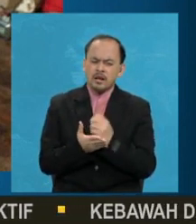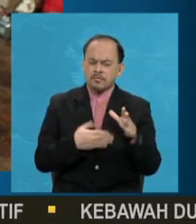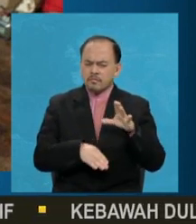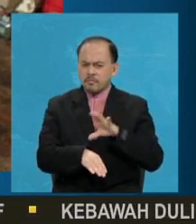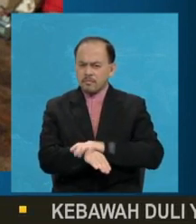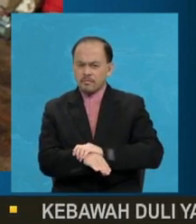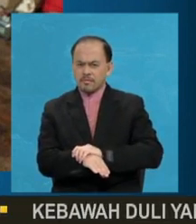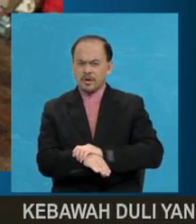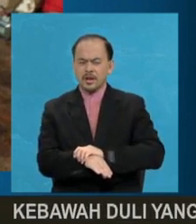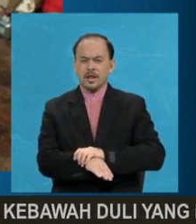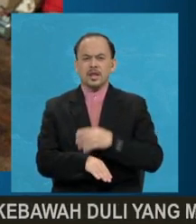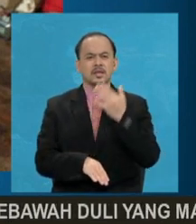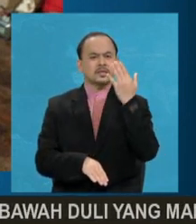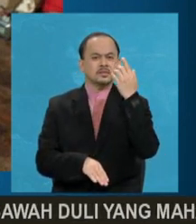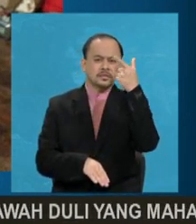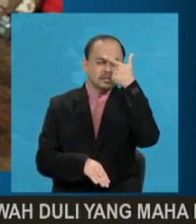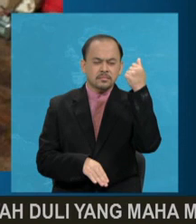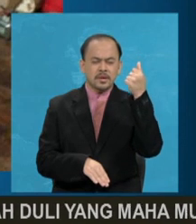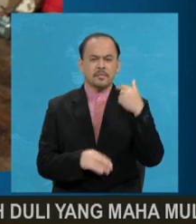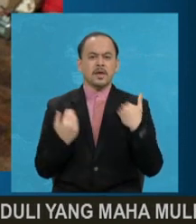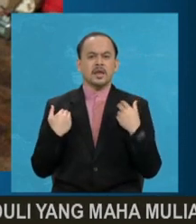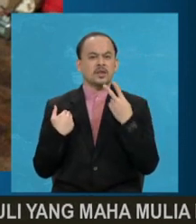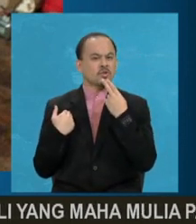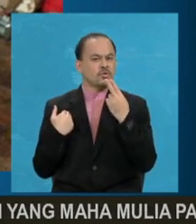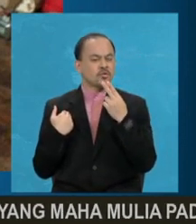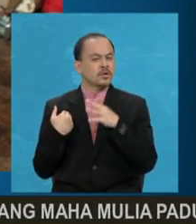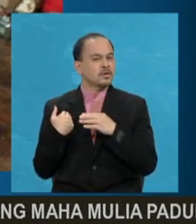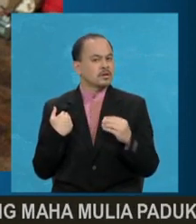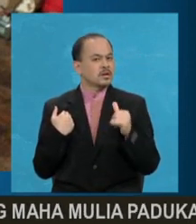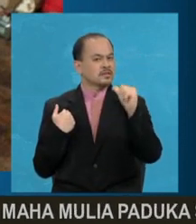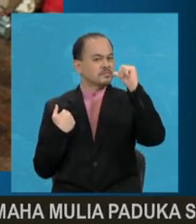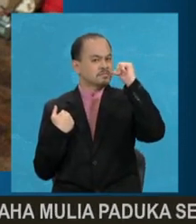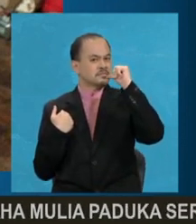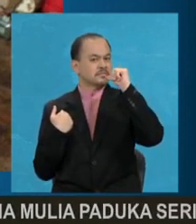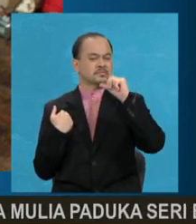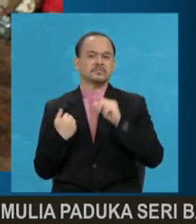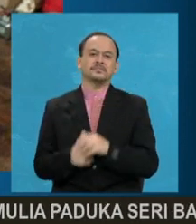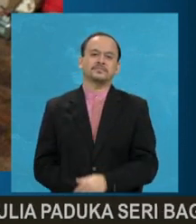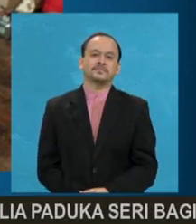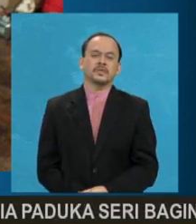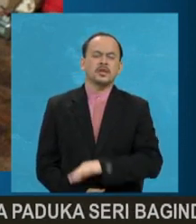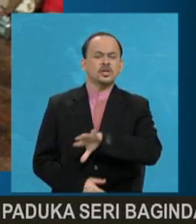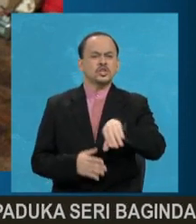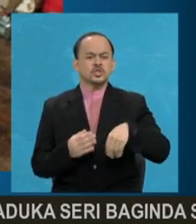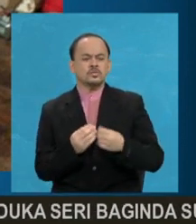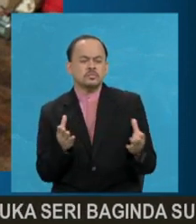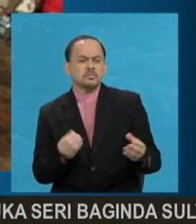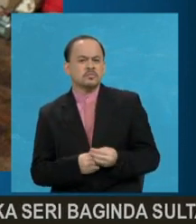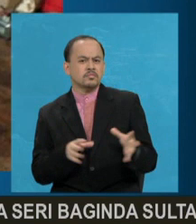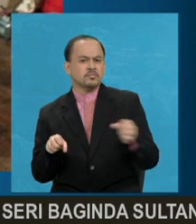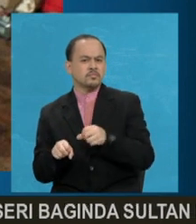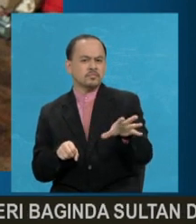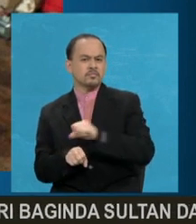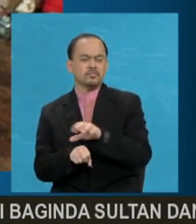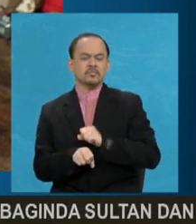ekspresi rasa karena kesalahan memiliki rokok dan minuman keras tanpa kebenaran ke semua barang dirampas dan setiap individu